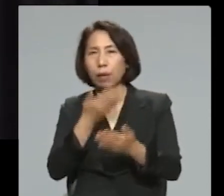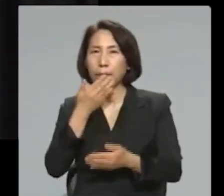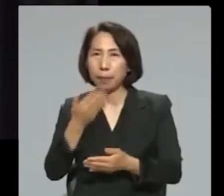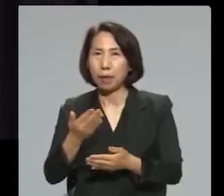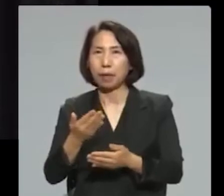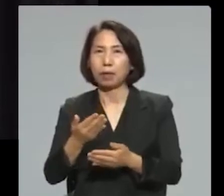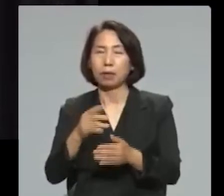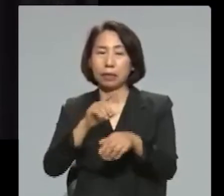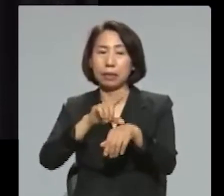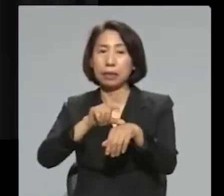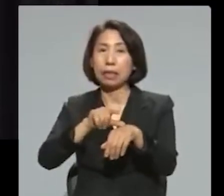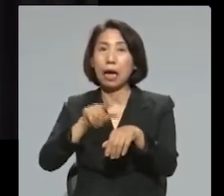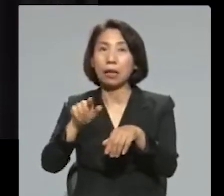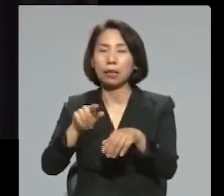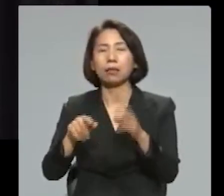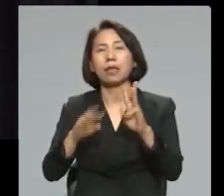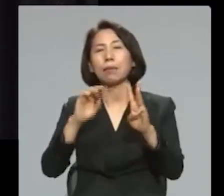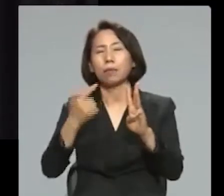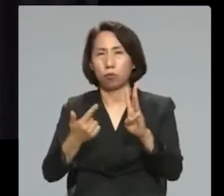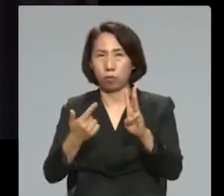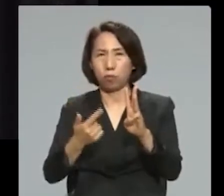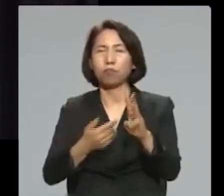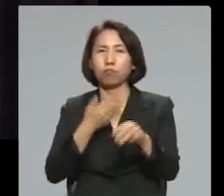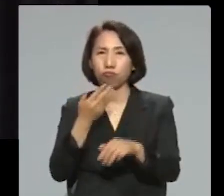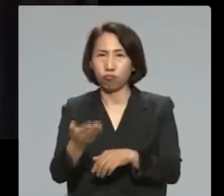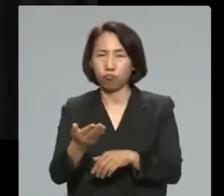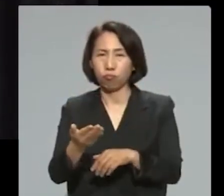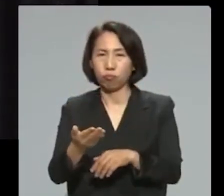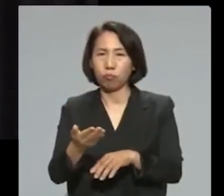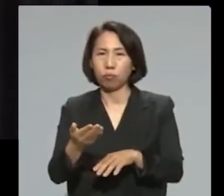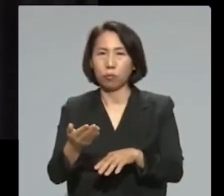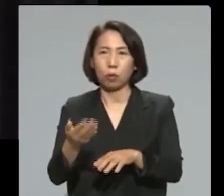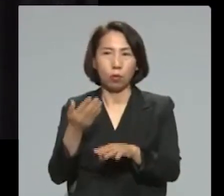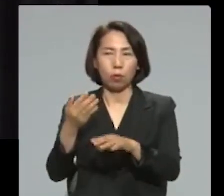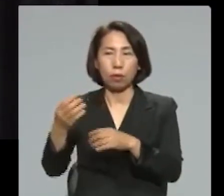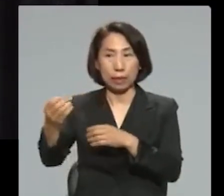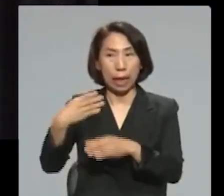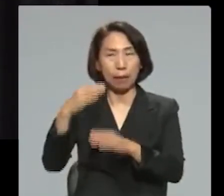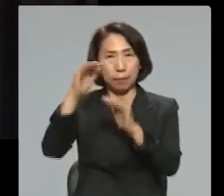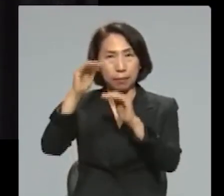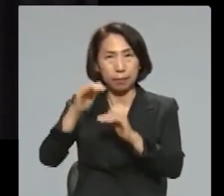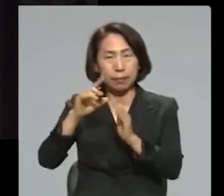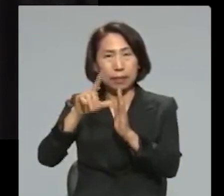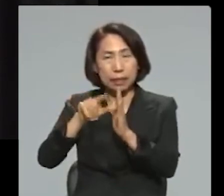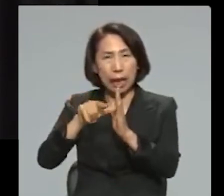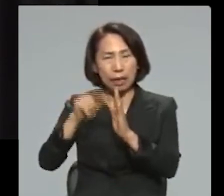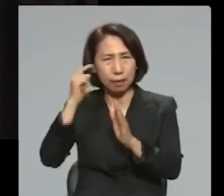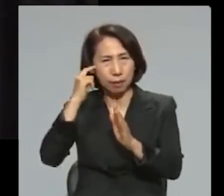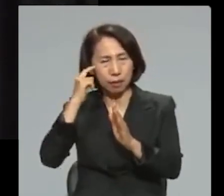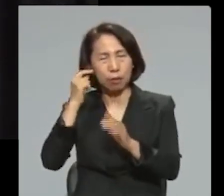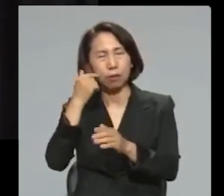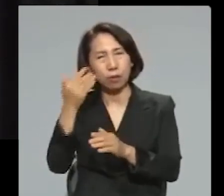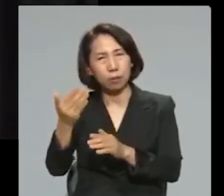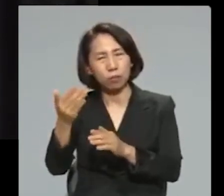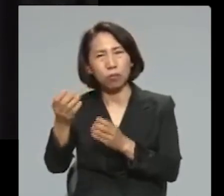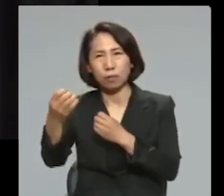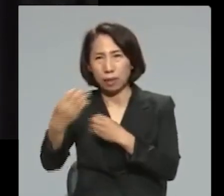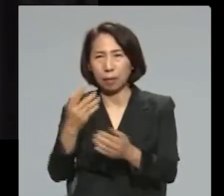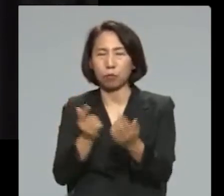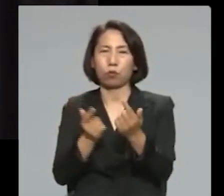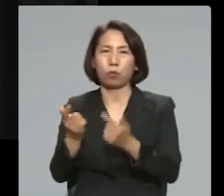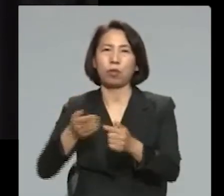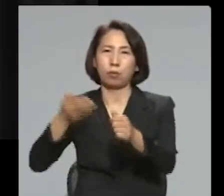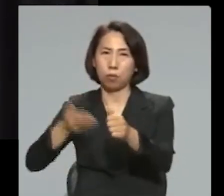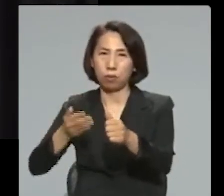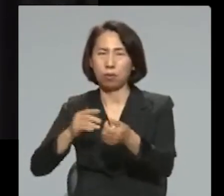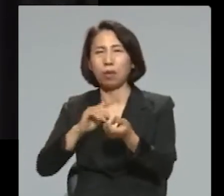후보에게 제공되는 시간은 3분입니다. 상대 후보의 답변 시간을 고려해서 질문과 답변을 해주시기 바랍니다. 하지만